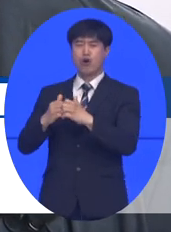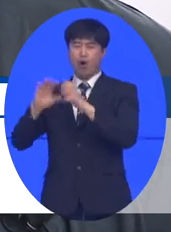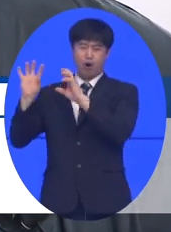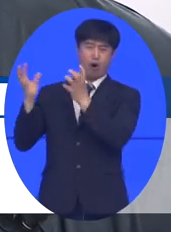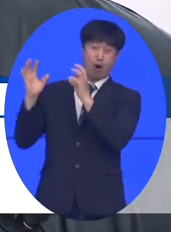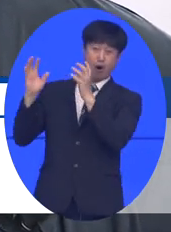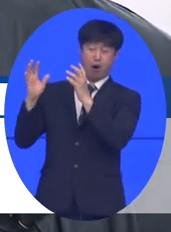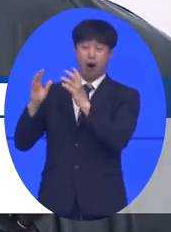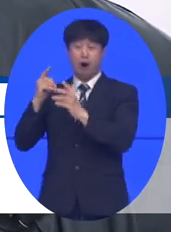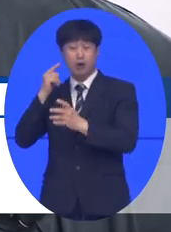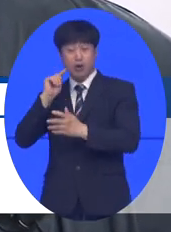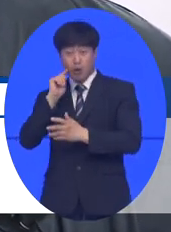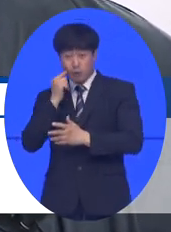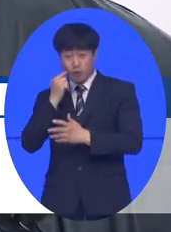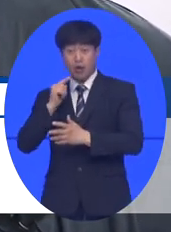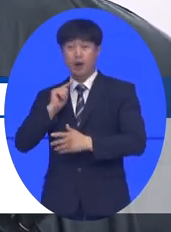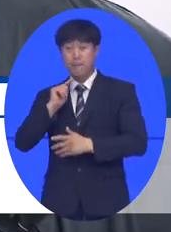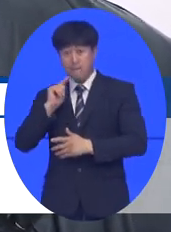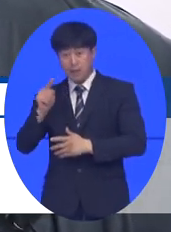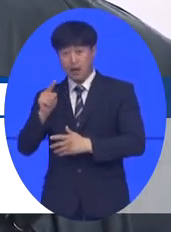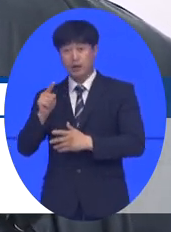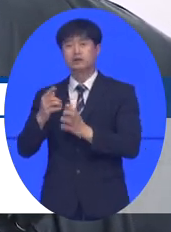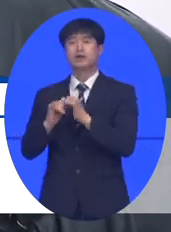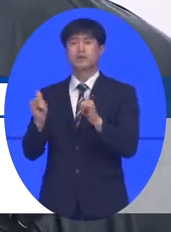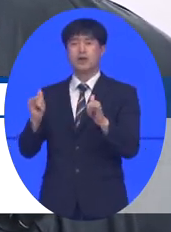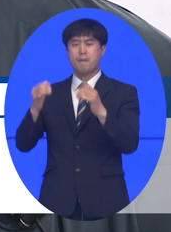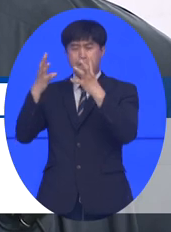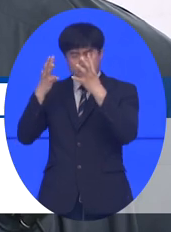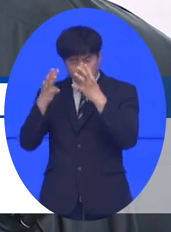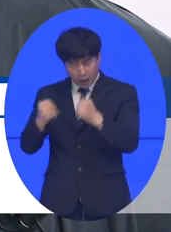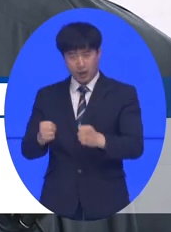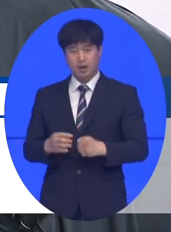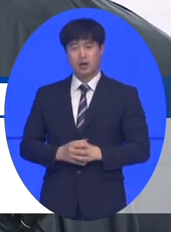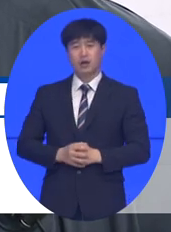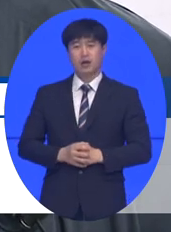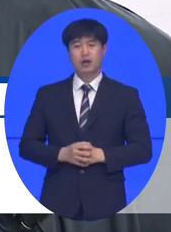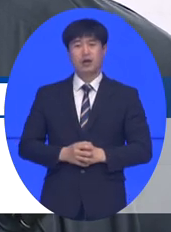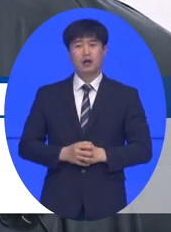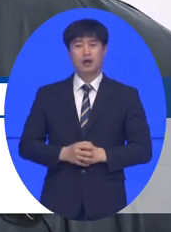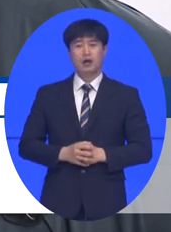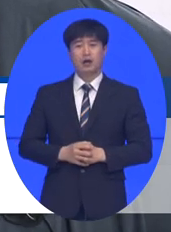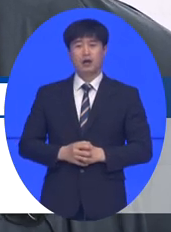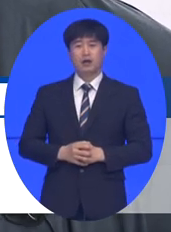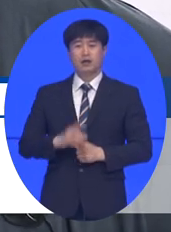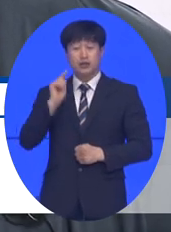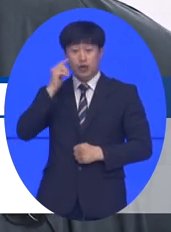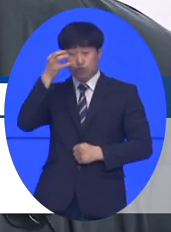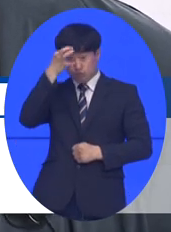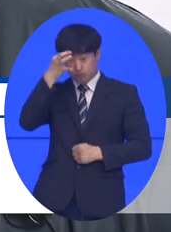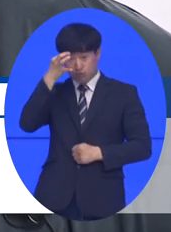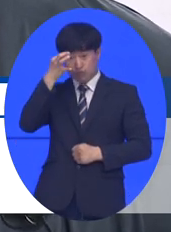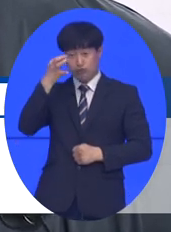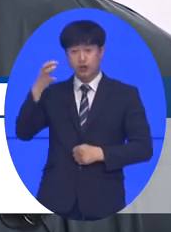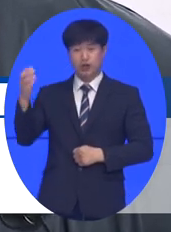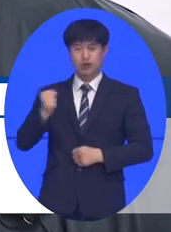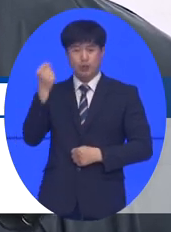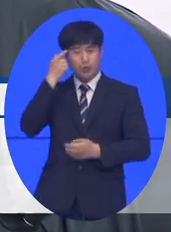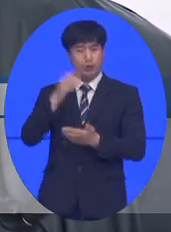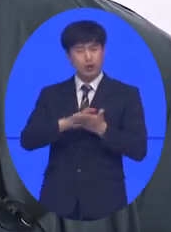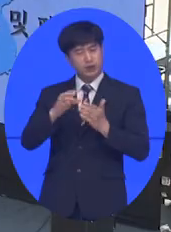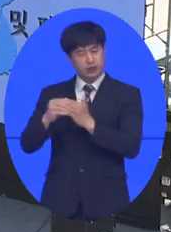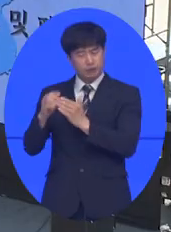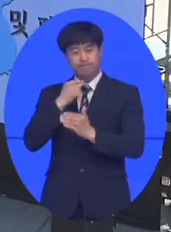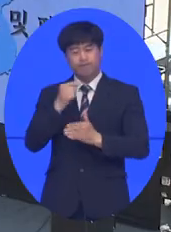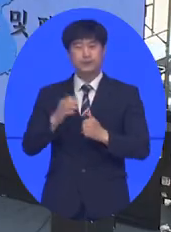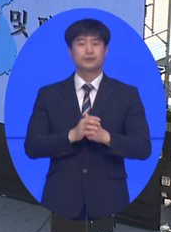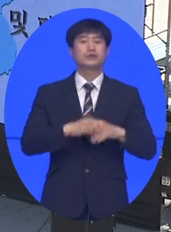옹호하고 전쟁을 미화하는 사람들이 너무 많아진 것 같아요. 그래서 이 예술로 평화를 좀